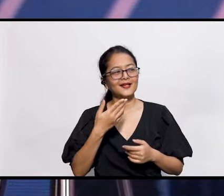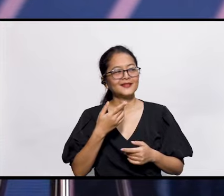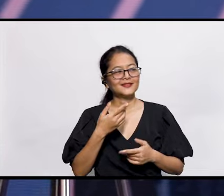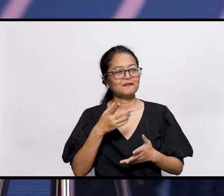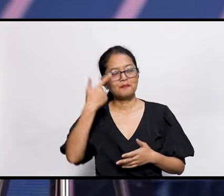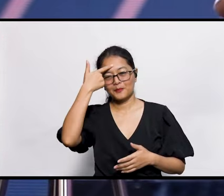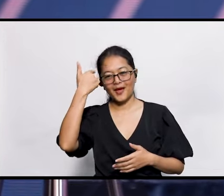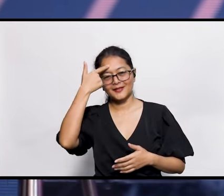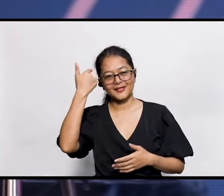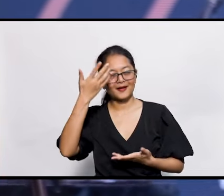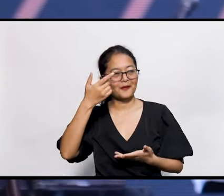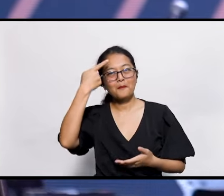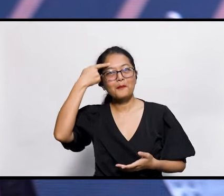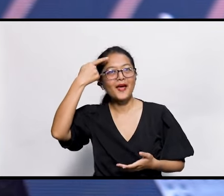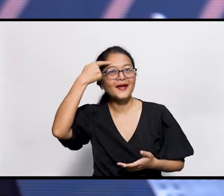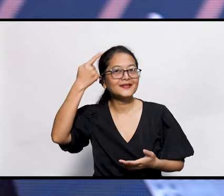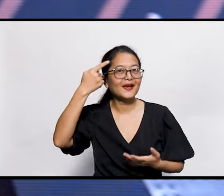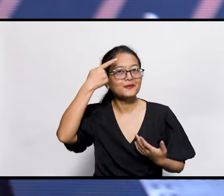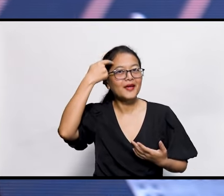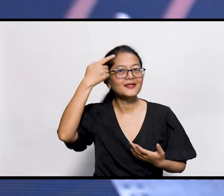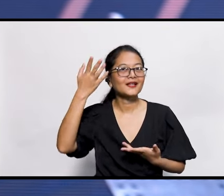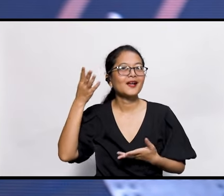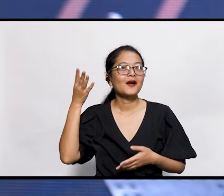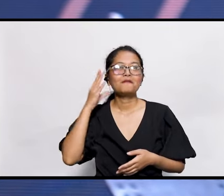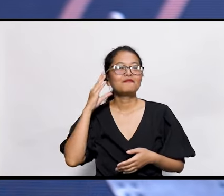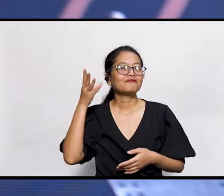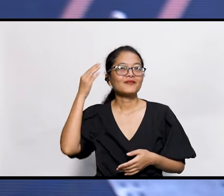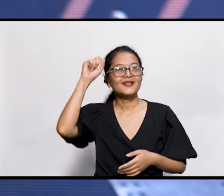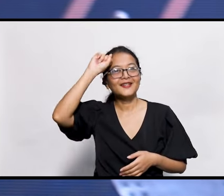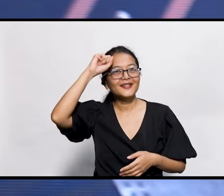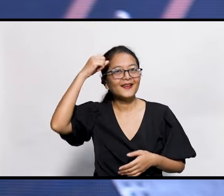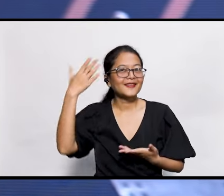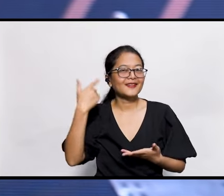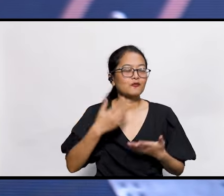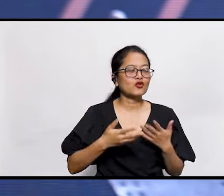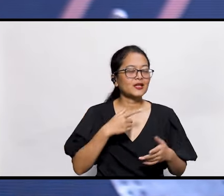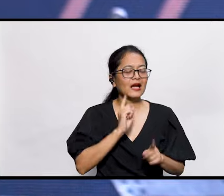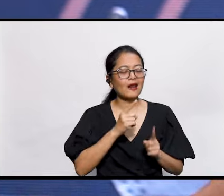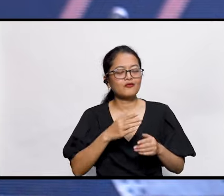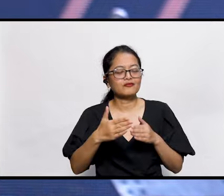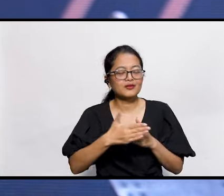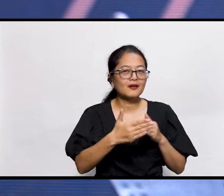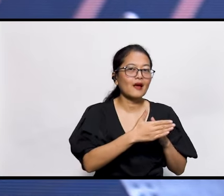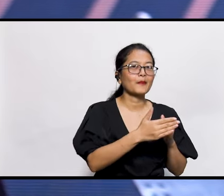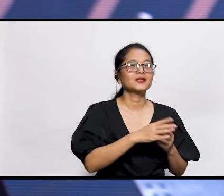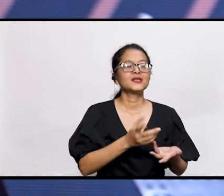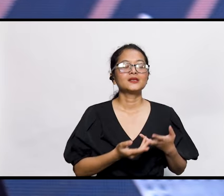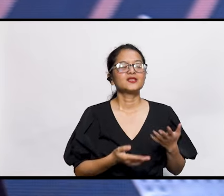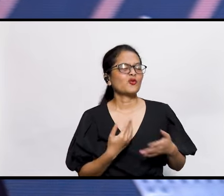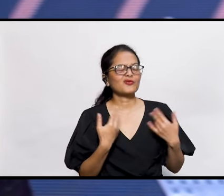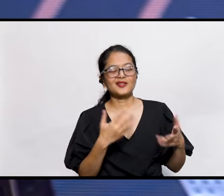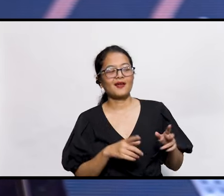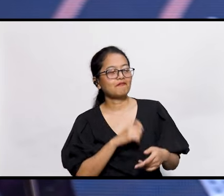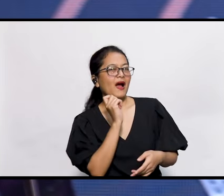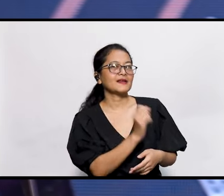Diya ada masalah ah gua suap gua lakukan apa gua lakukan apa gua korbankan apa semuanya demi gua dapat nah Tuhan mau